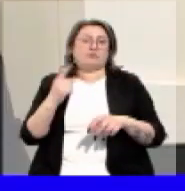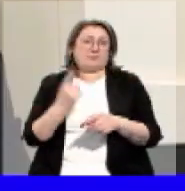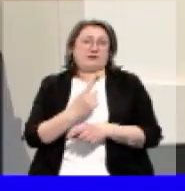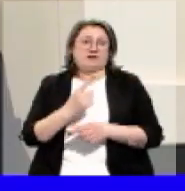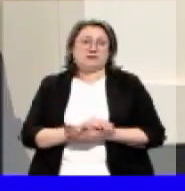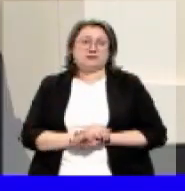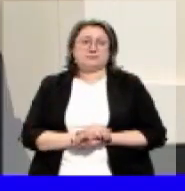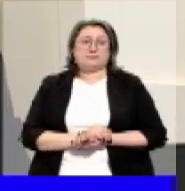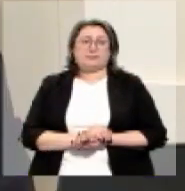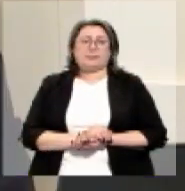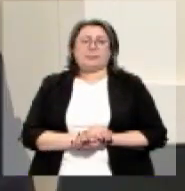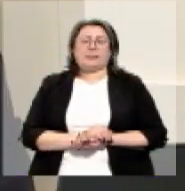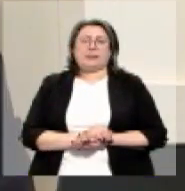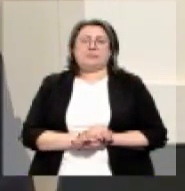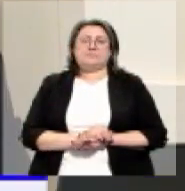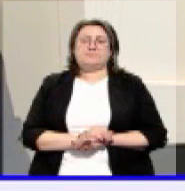впервые. Однозначно